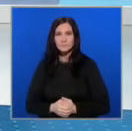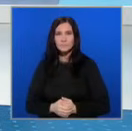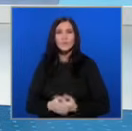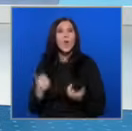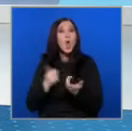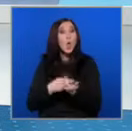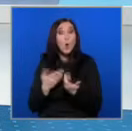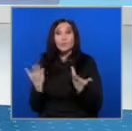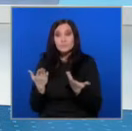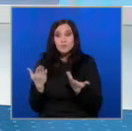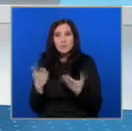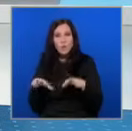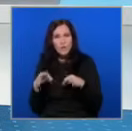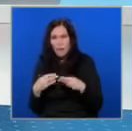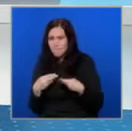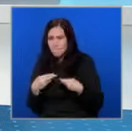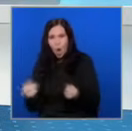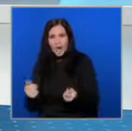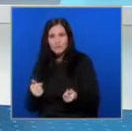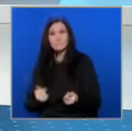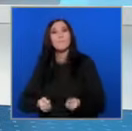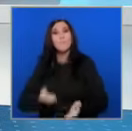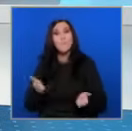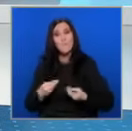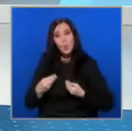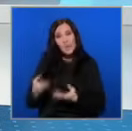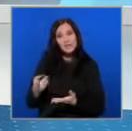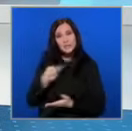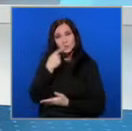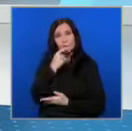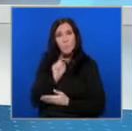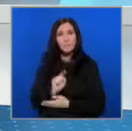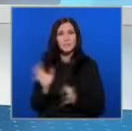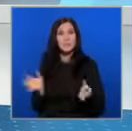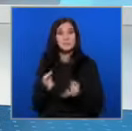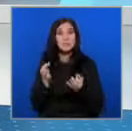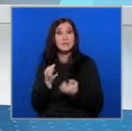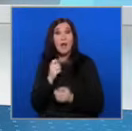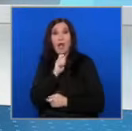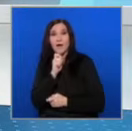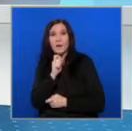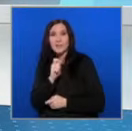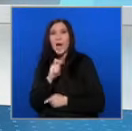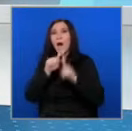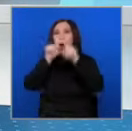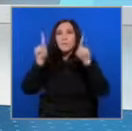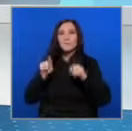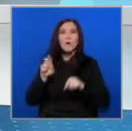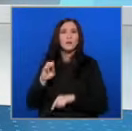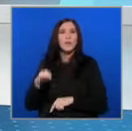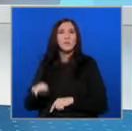А колко сме склонни да похарчим за подаръци тази година, това попитахме в специална анкета в профила на БНТ Нюс в